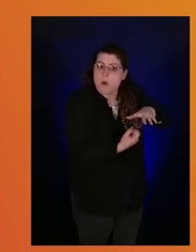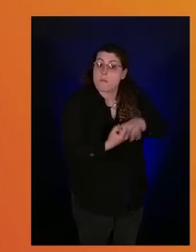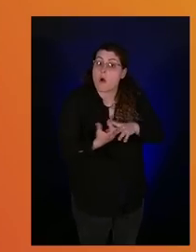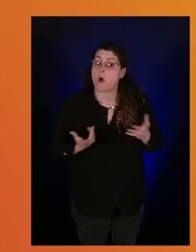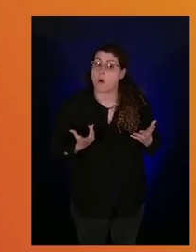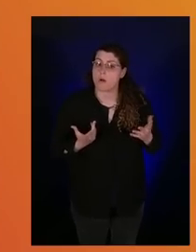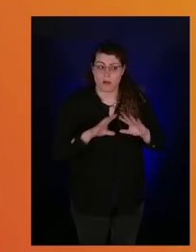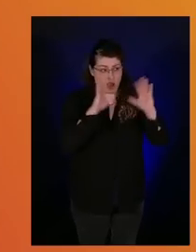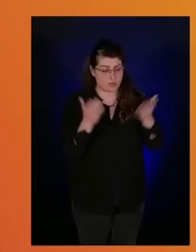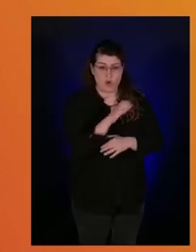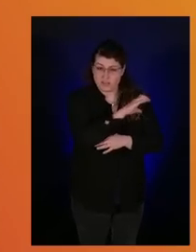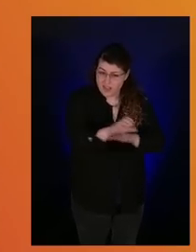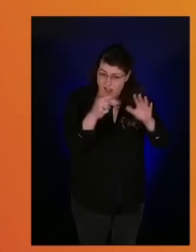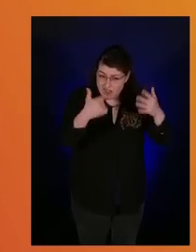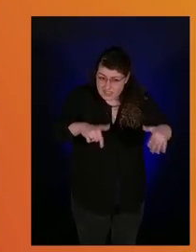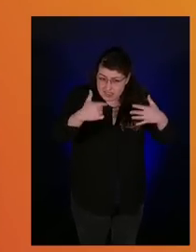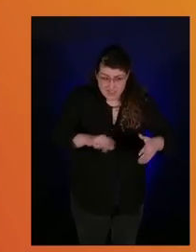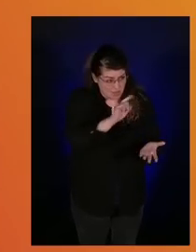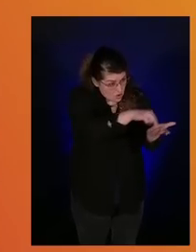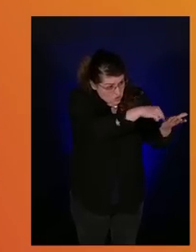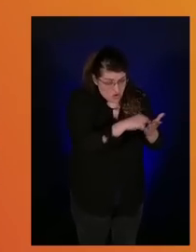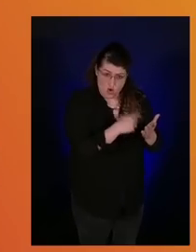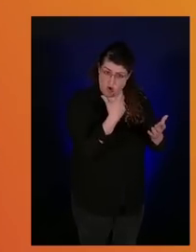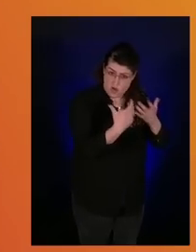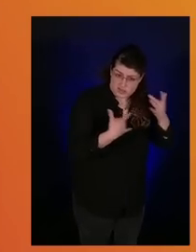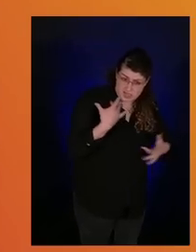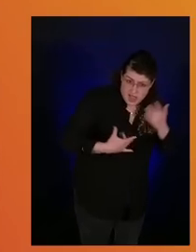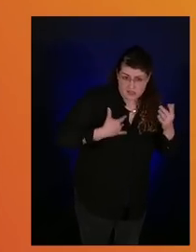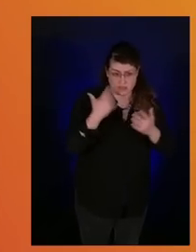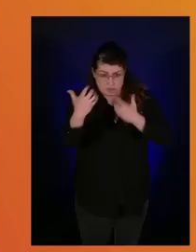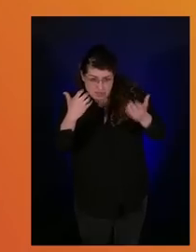de 117 théâtres et lieux de spectacle pendant plus de 3 mois.